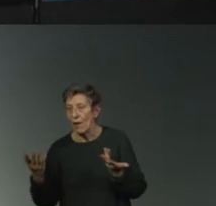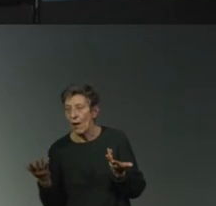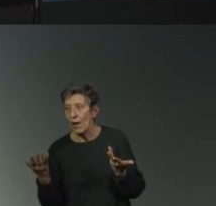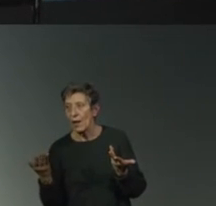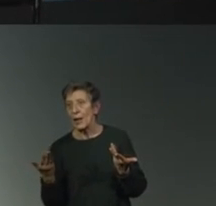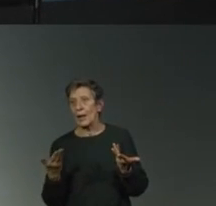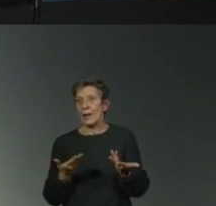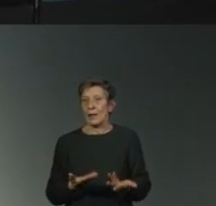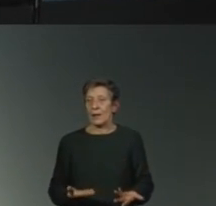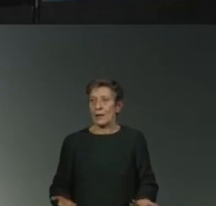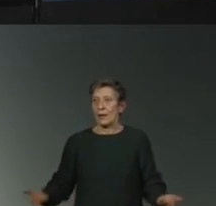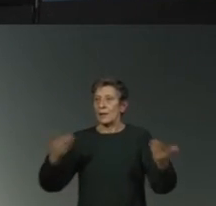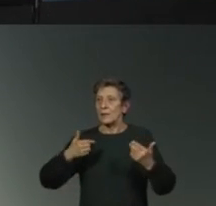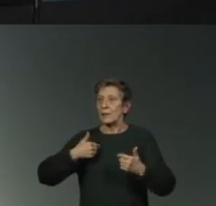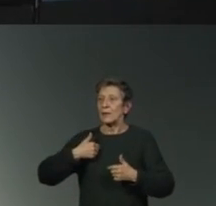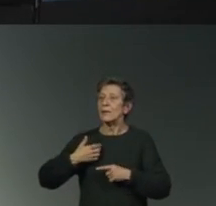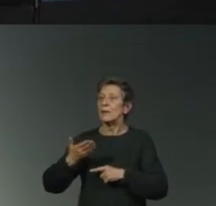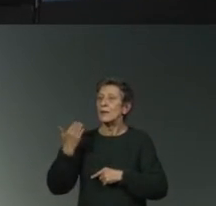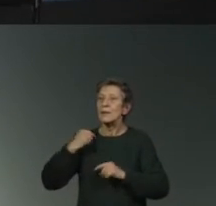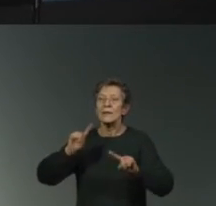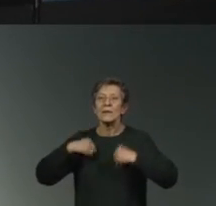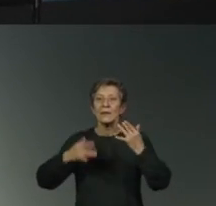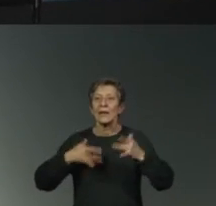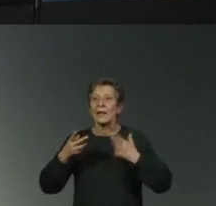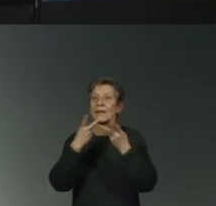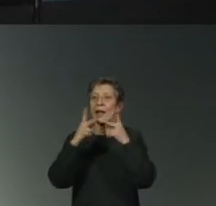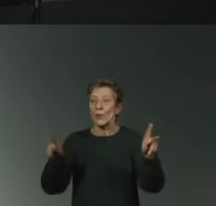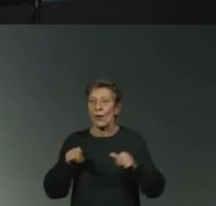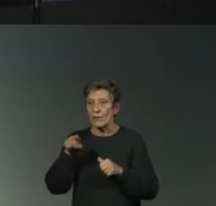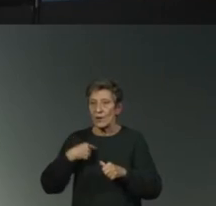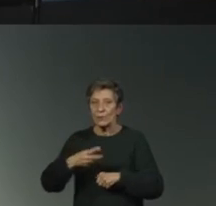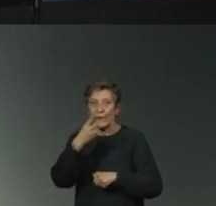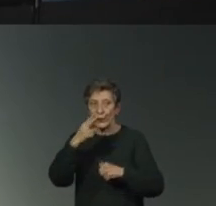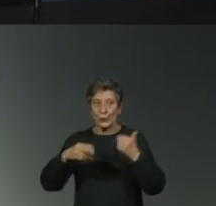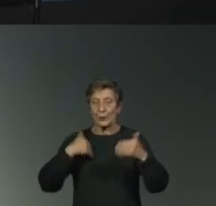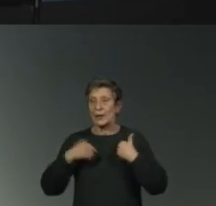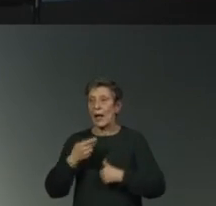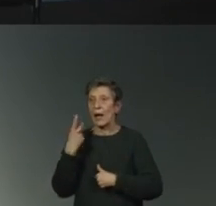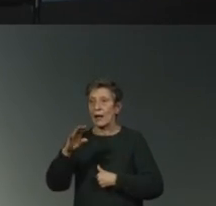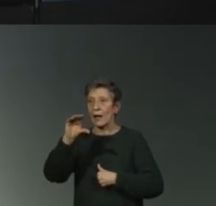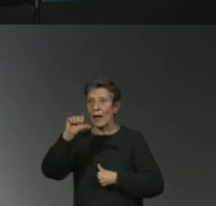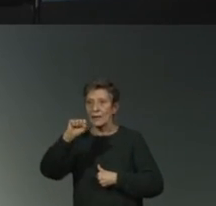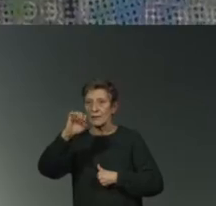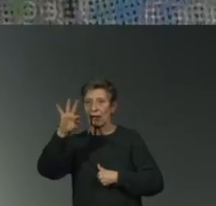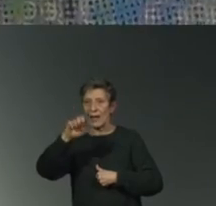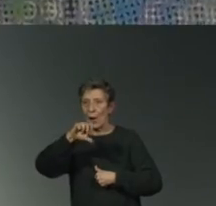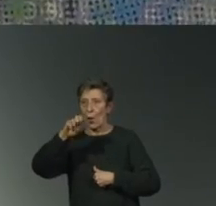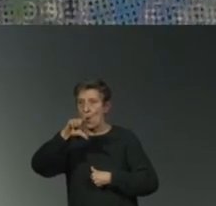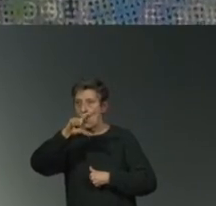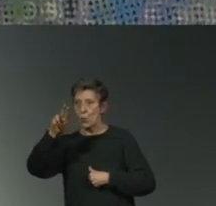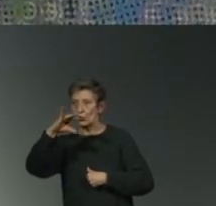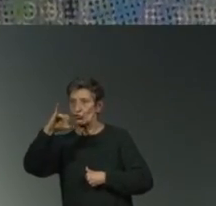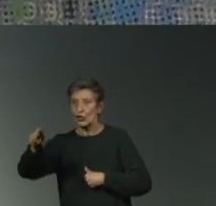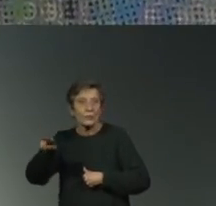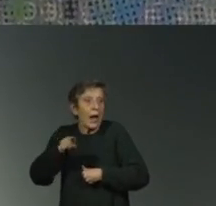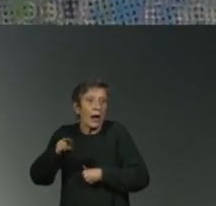j'étais au Théâtre de la Ville il y a quelques jours voir le dernier spectacle de Romain Castellucci, qui est absolument sublime. Mais c'est vraiment